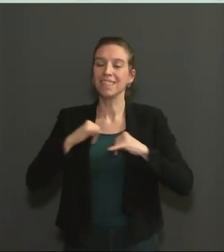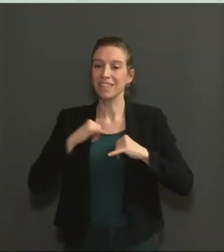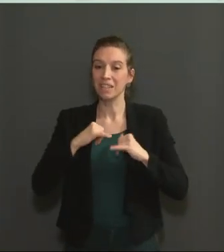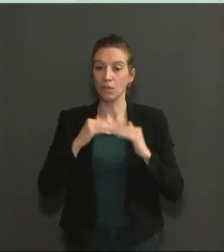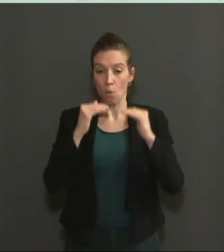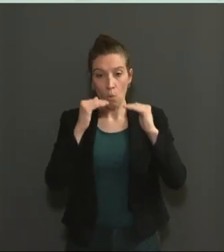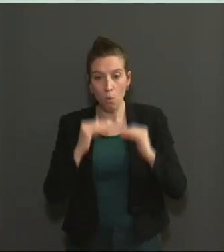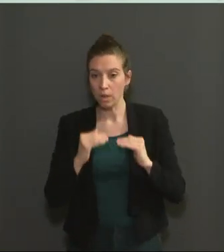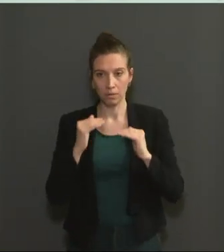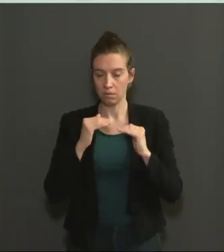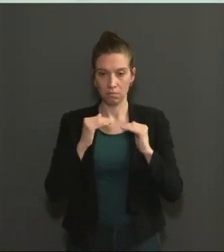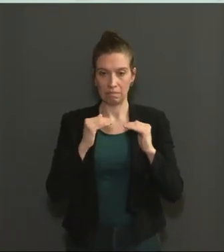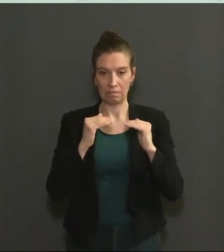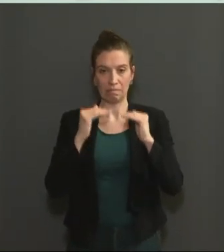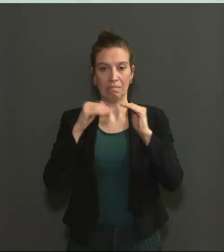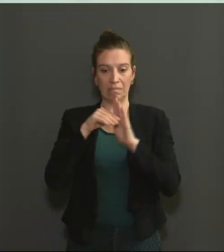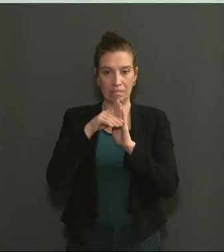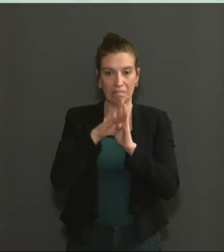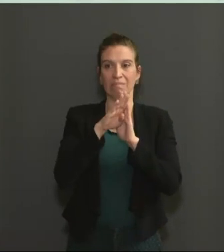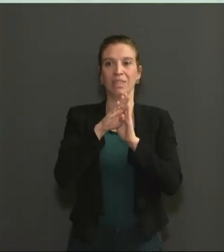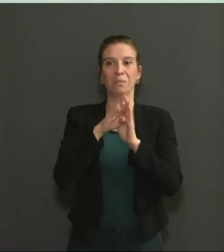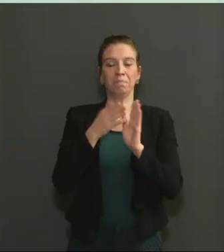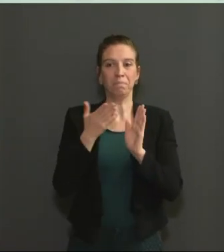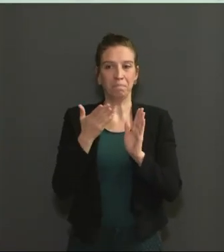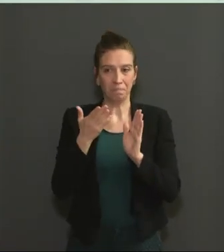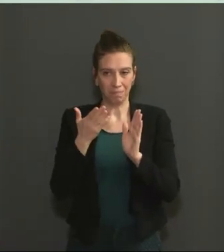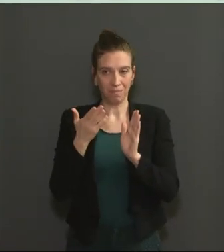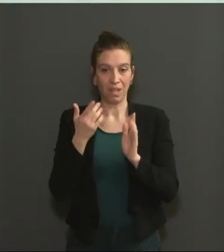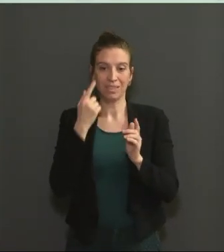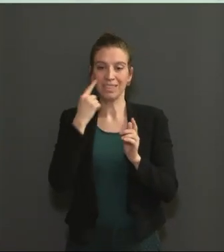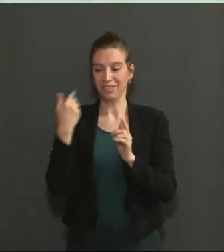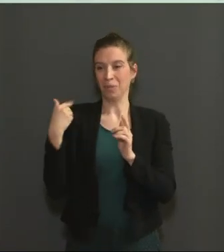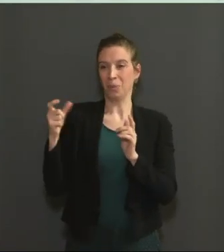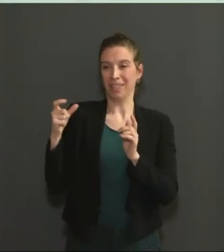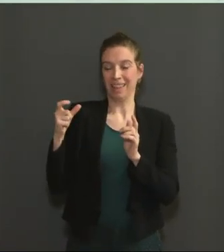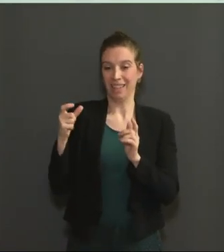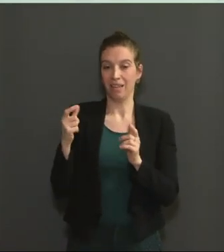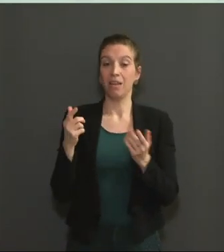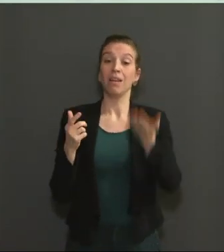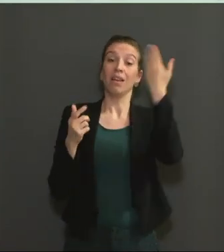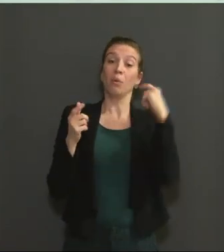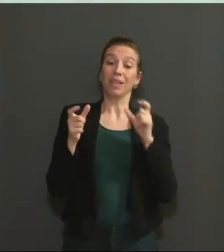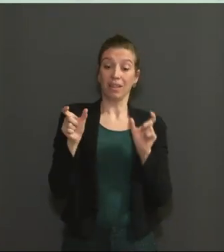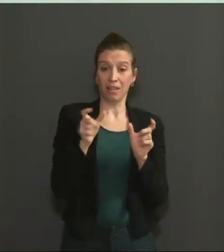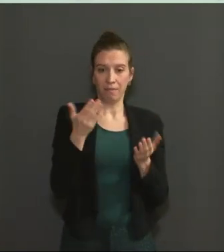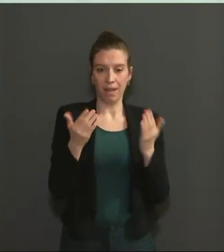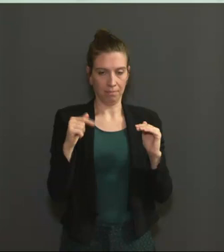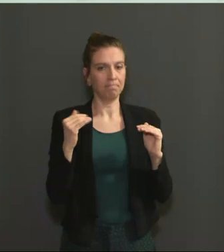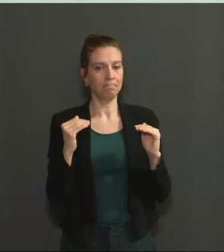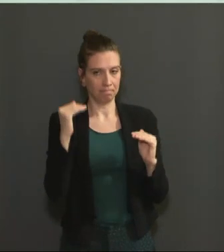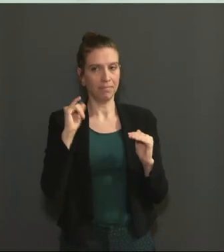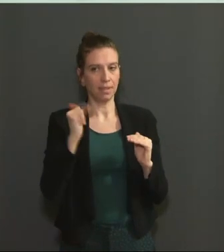vergelijking met de van het weekend eror we zien deze evolutie over het hele